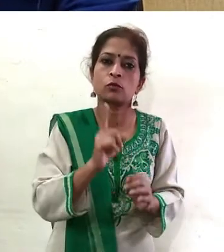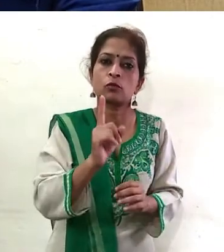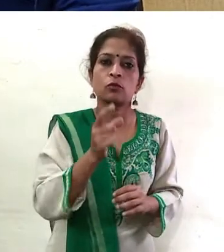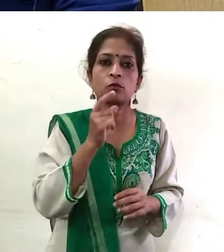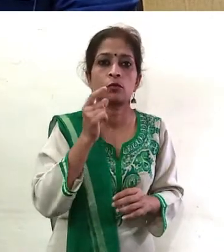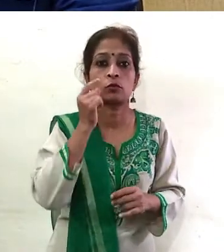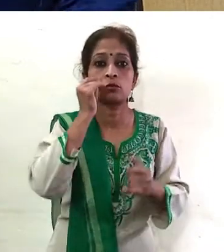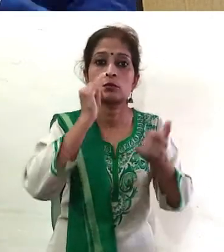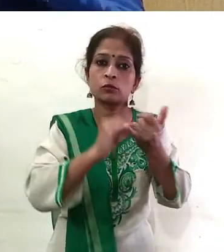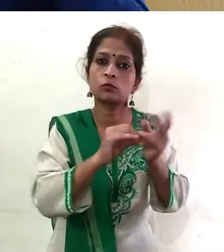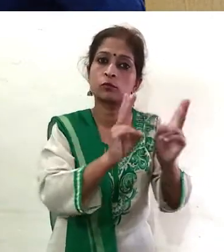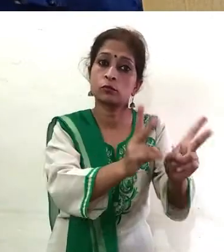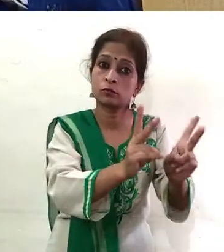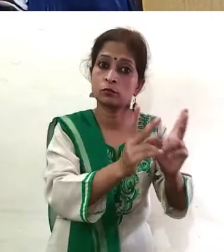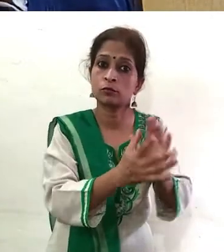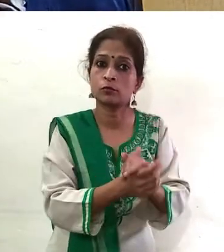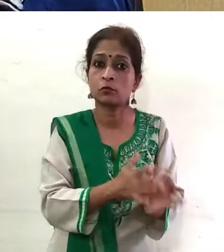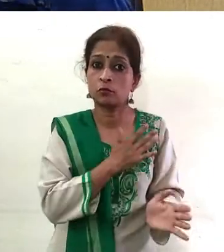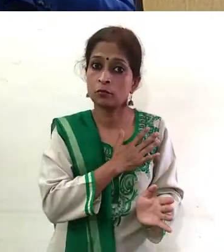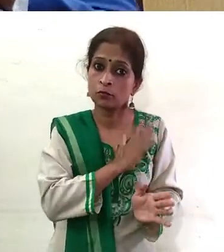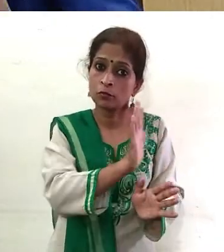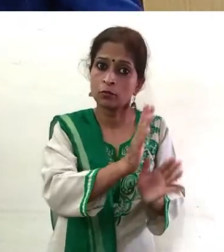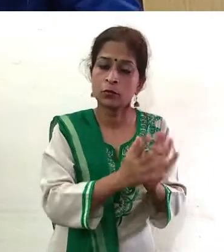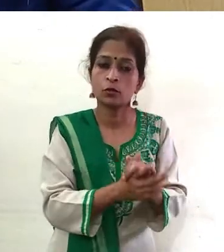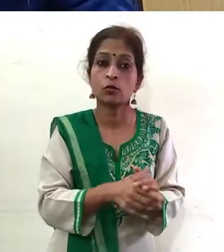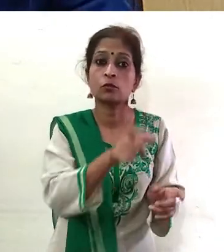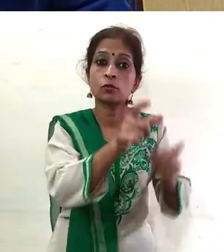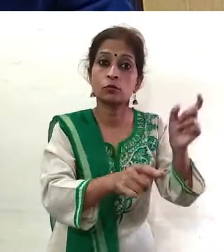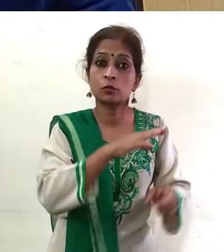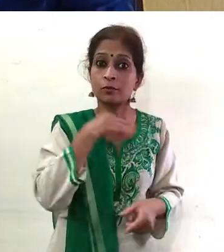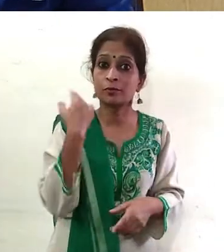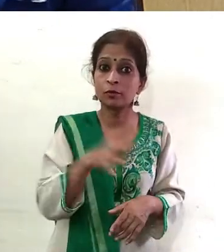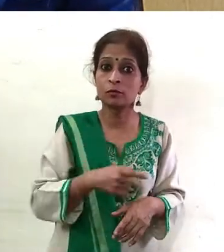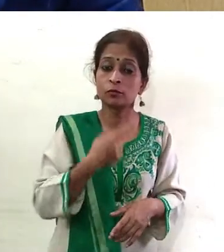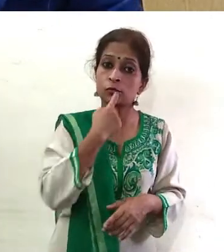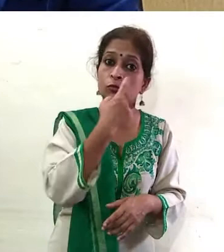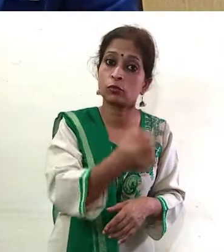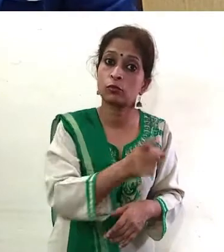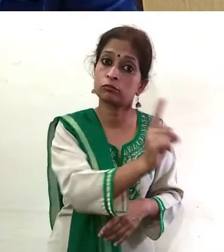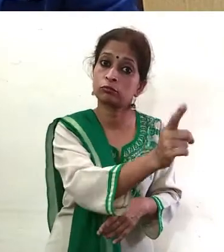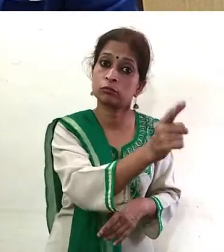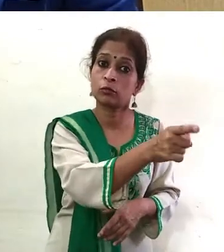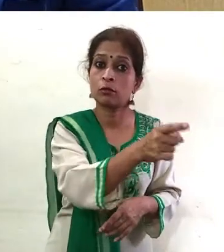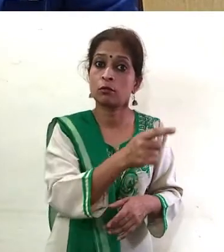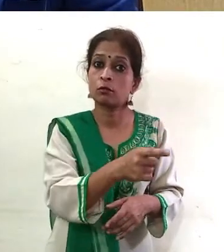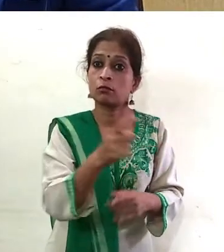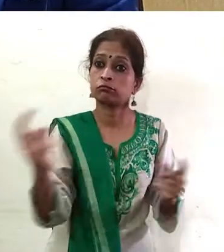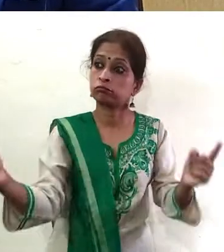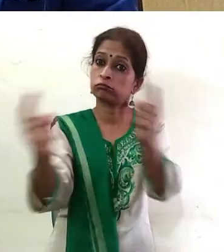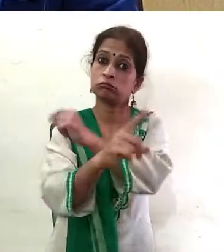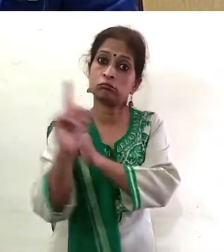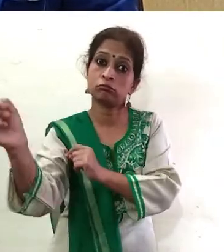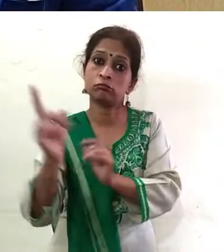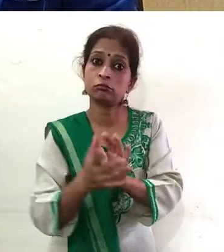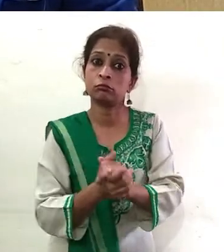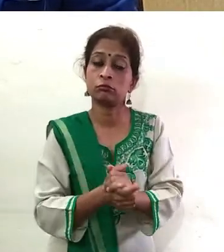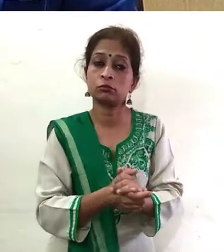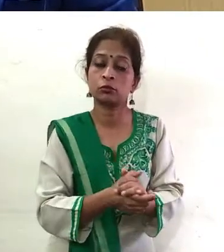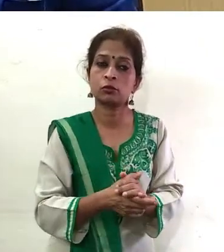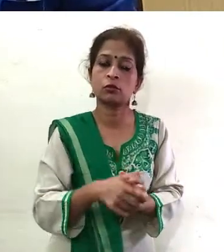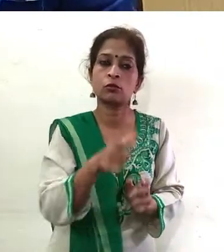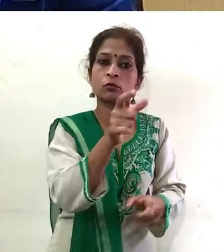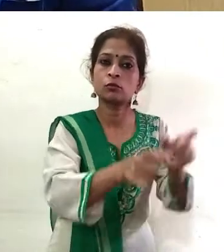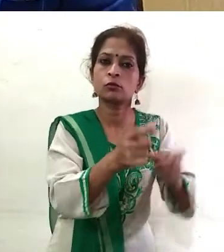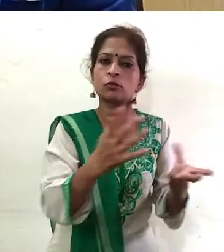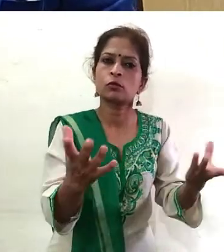शकुनी बचा रहा उसे लिए हर मरने वाला याद दिलाते रहता है कि याद रखना वरना तो मैं लेना है होंठों के